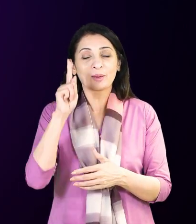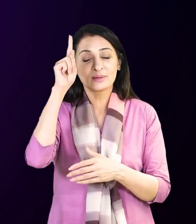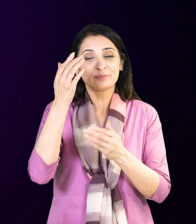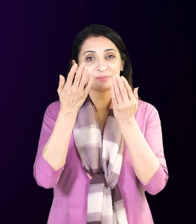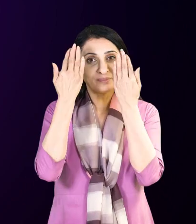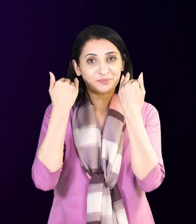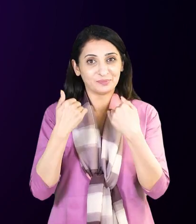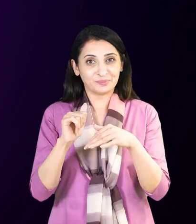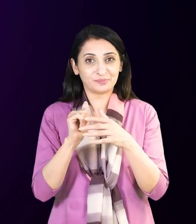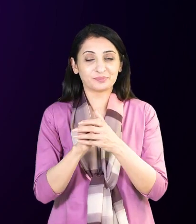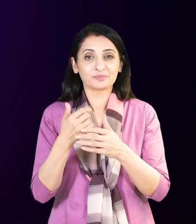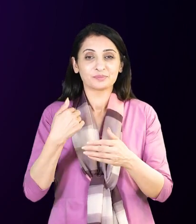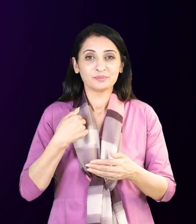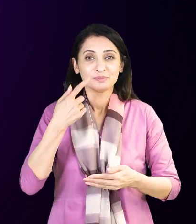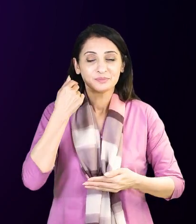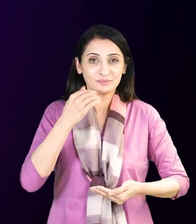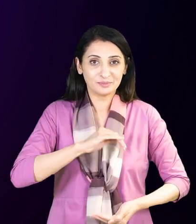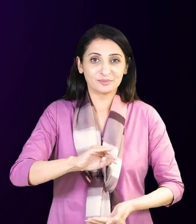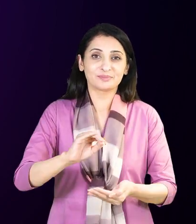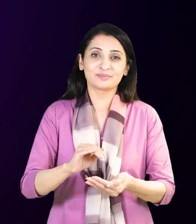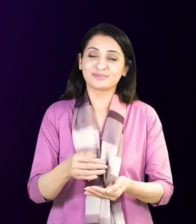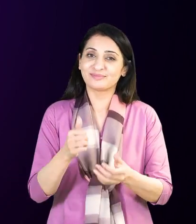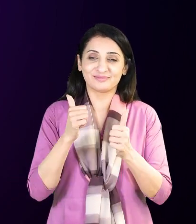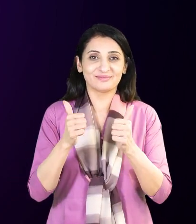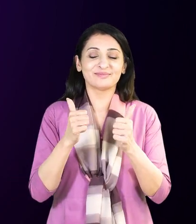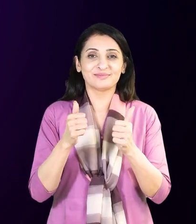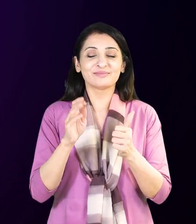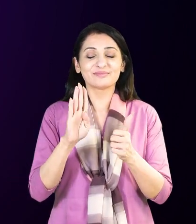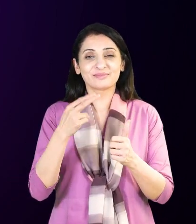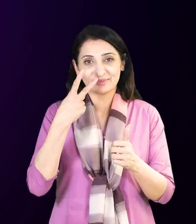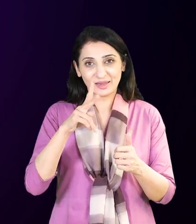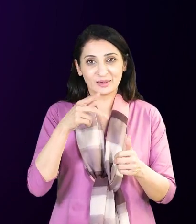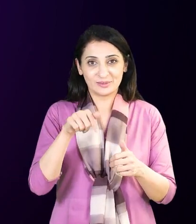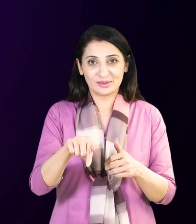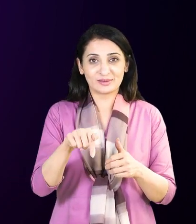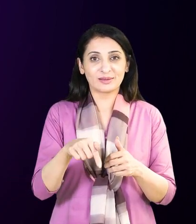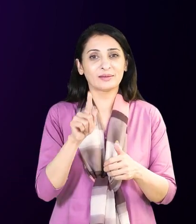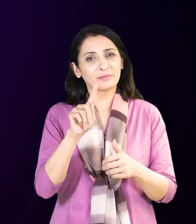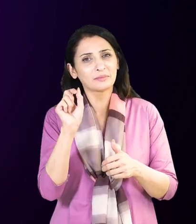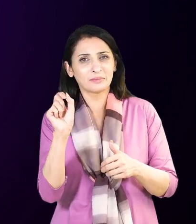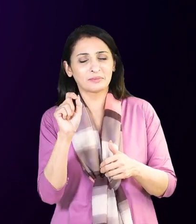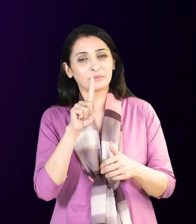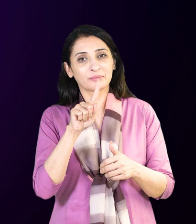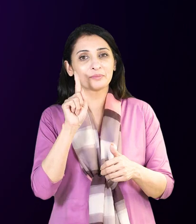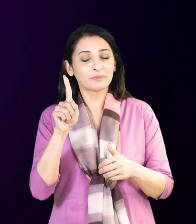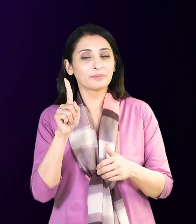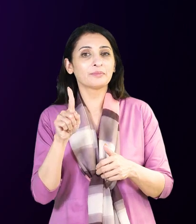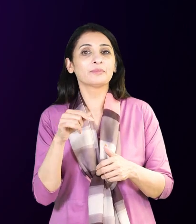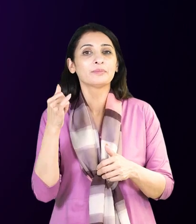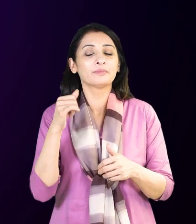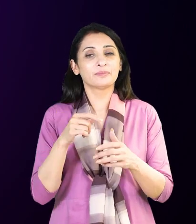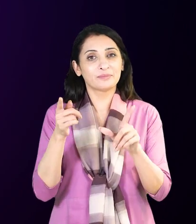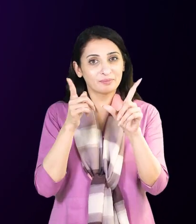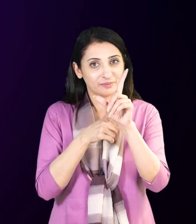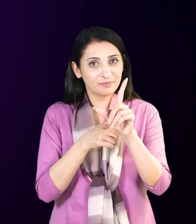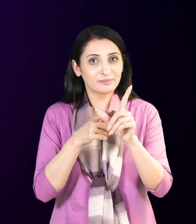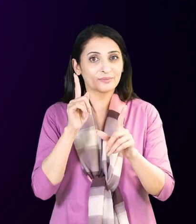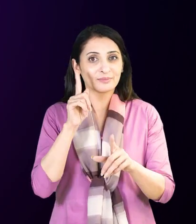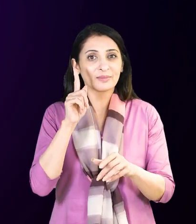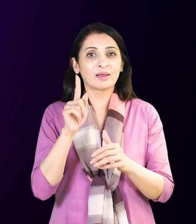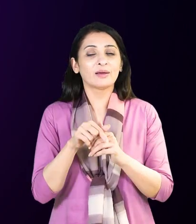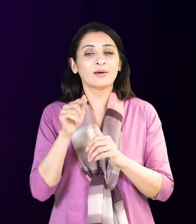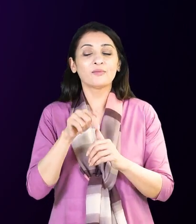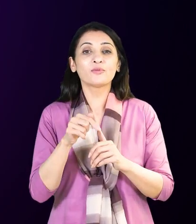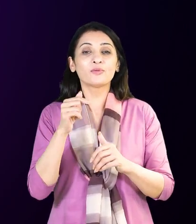एंड अल्हम्दुलिल्लाह आई थिंक मेरा बेटा एक बहुत प्यारा है बाजीद, अब वो माशाल्लाह 10 के हो गए हैं, 11 के हो रहे हैं। वो कहते हैं कि